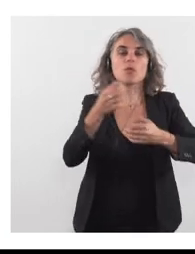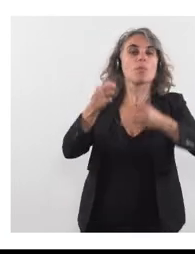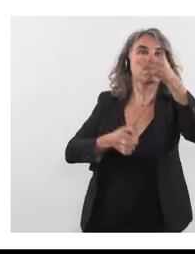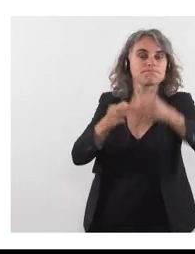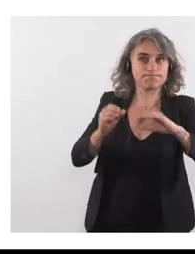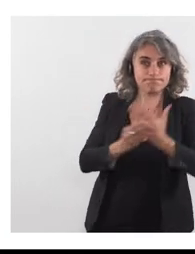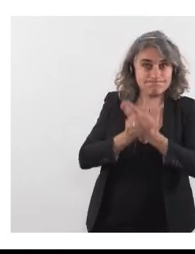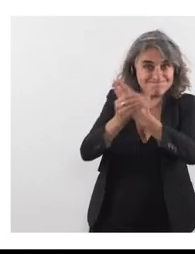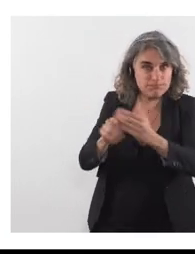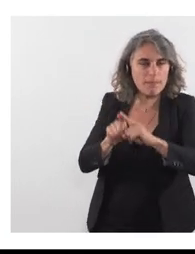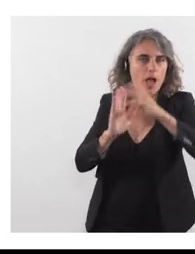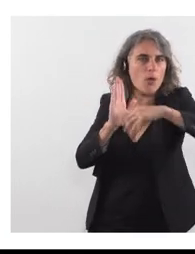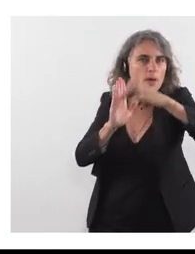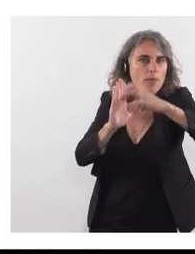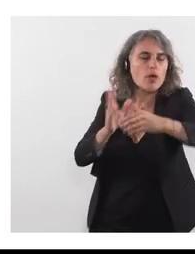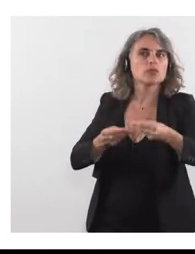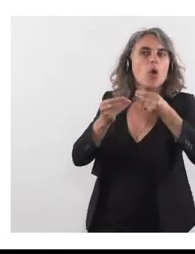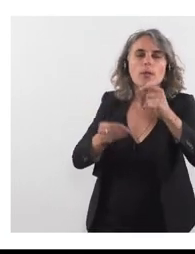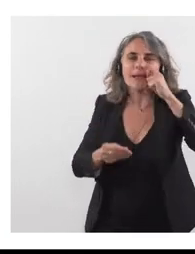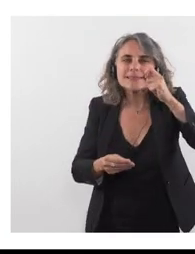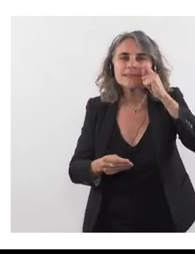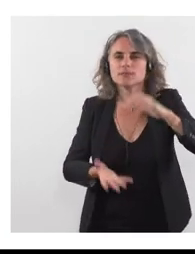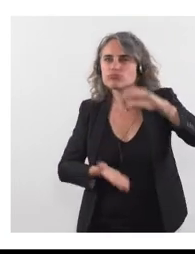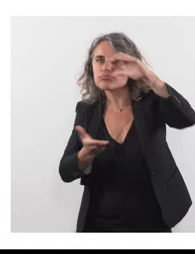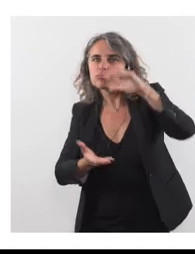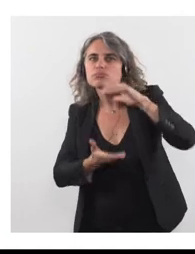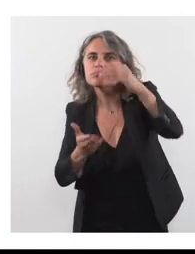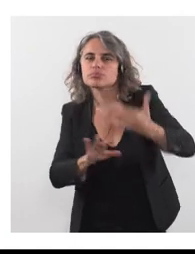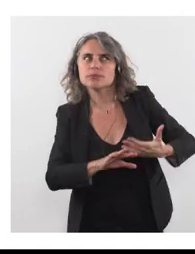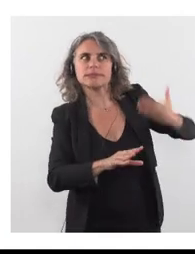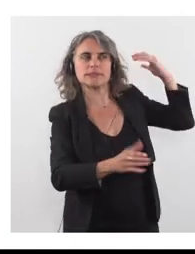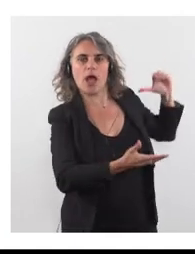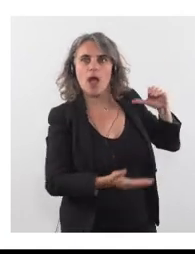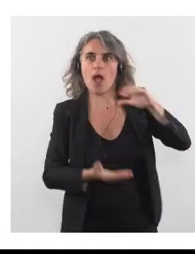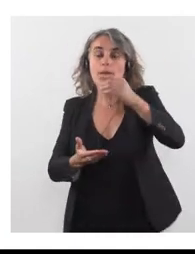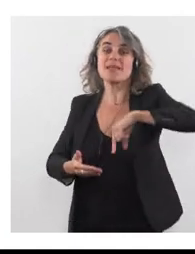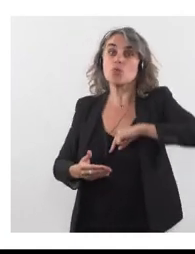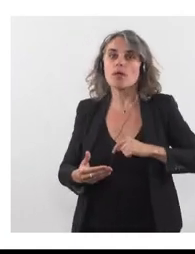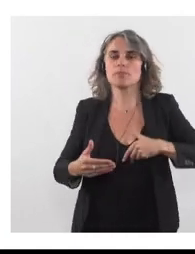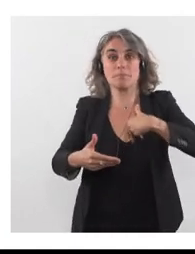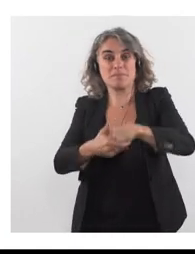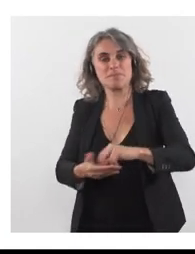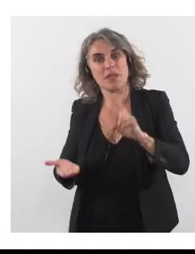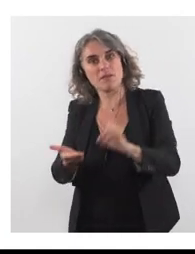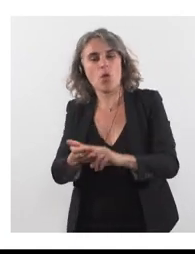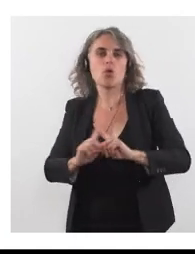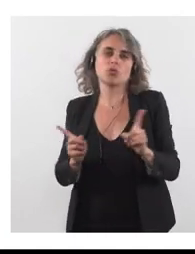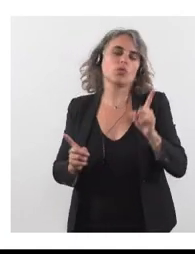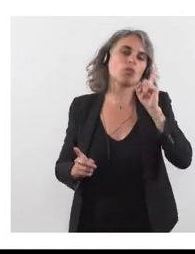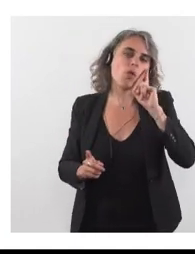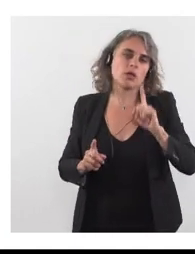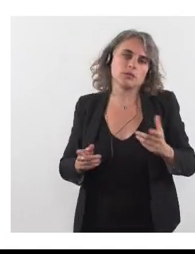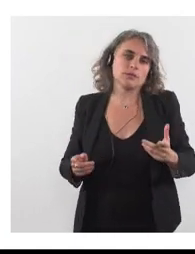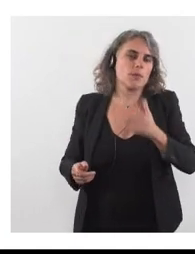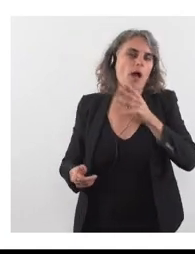judiciaires, de toute une série d'expertises, de jurisprudence, sans nous-mêmes être partis à la cause, parce que sinon, on